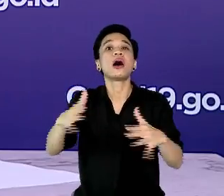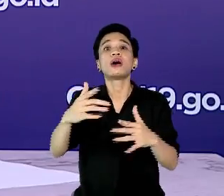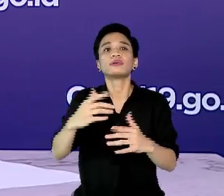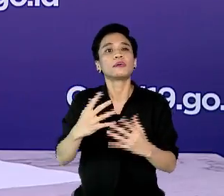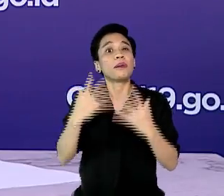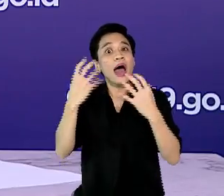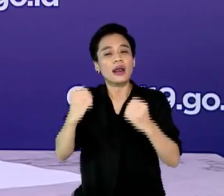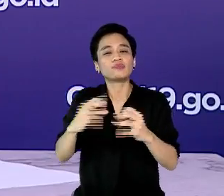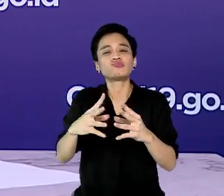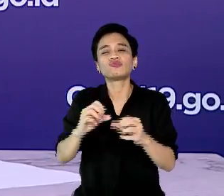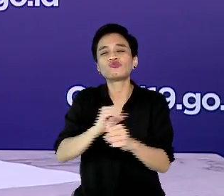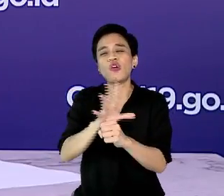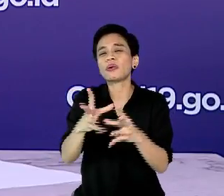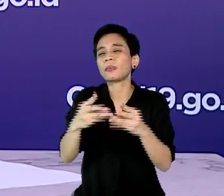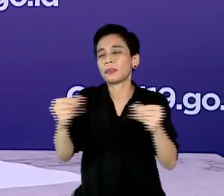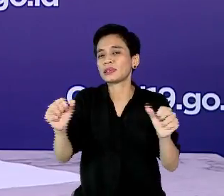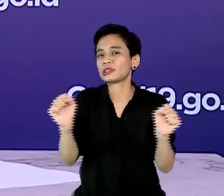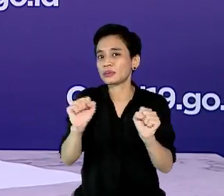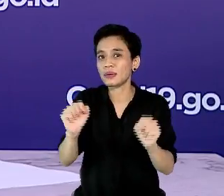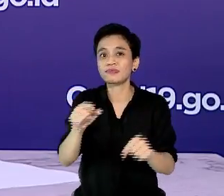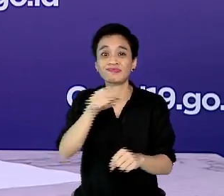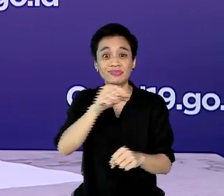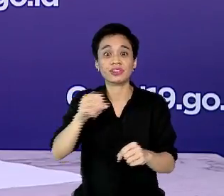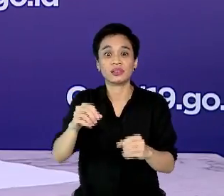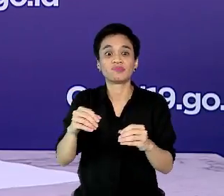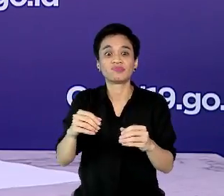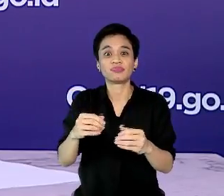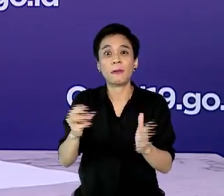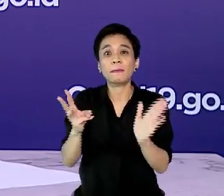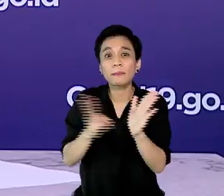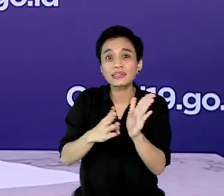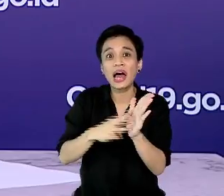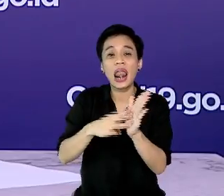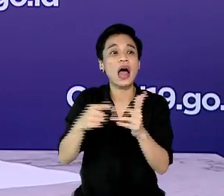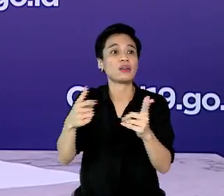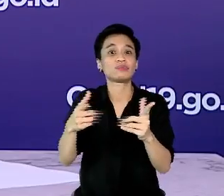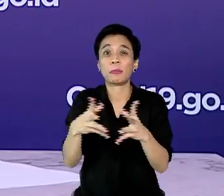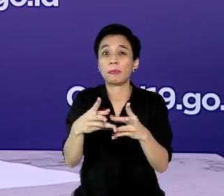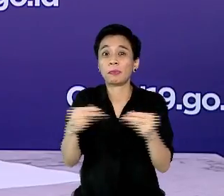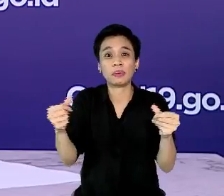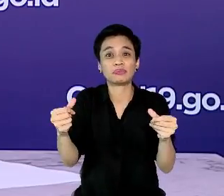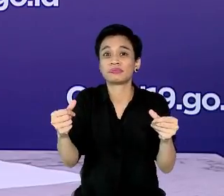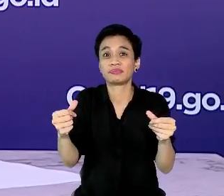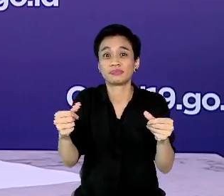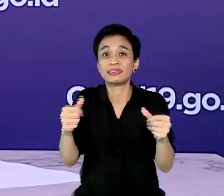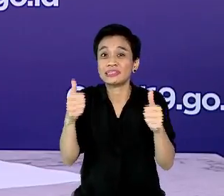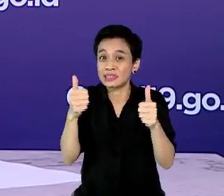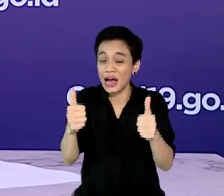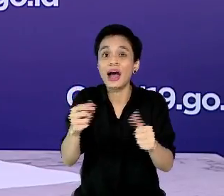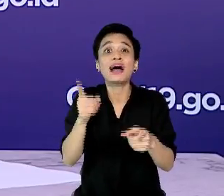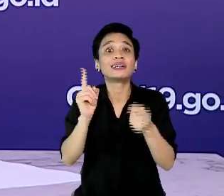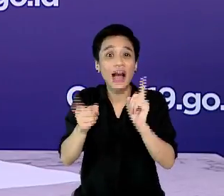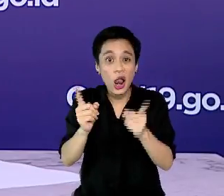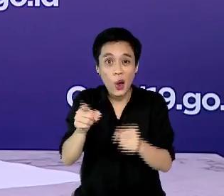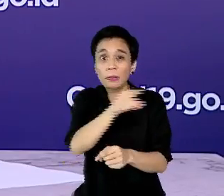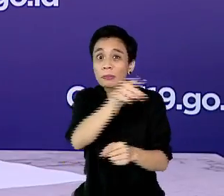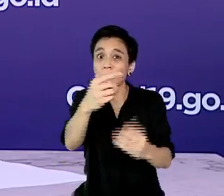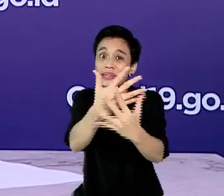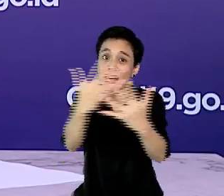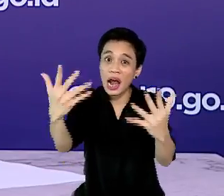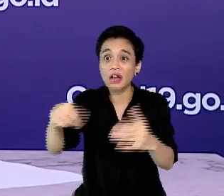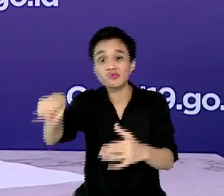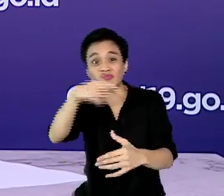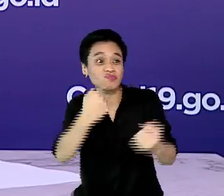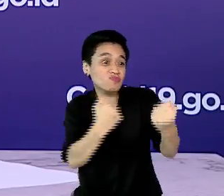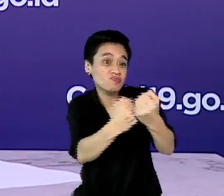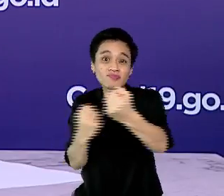ingatkan, pandemi ini tidak akan usai apabila seluruh lapisan masyarakat tidak bergotong royong dan bahu-membahu